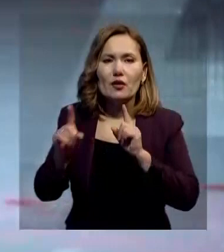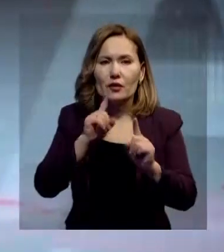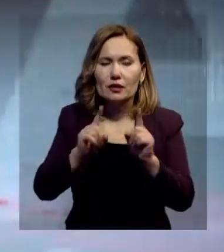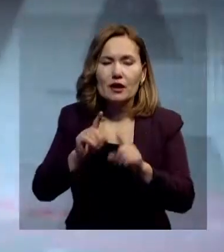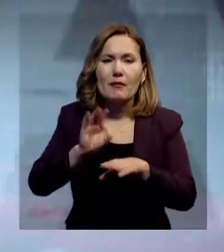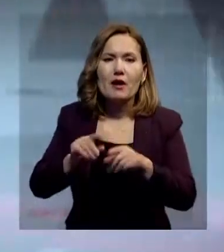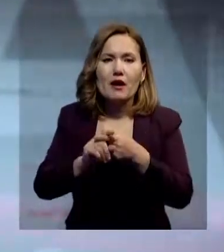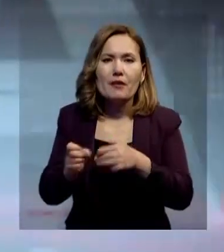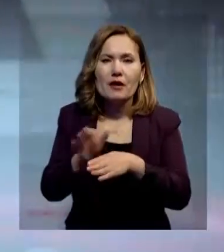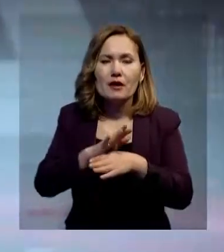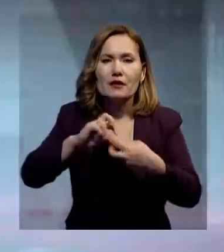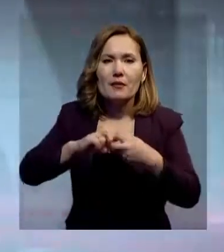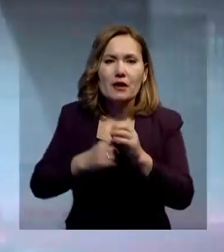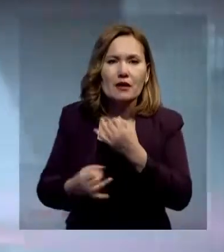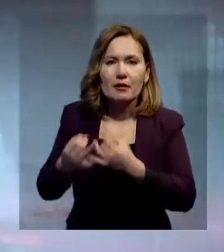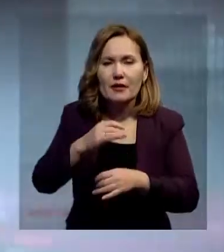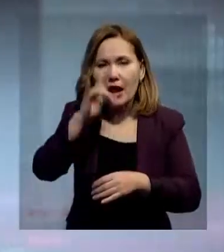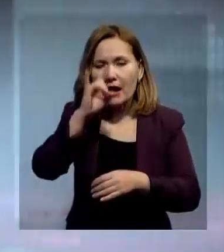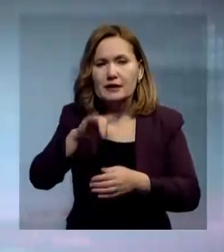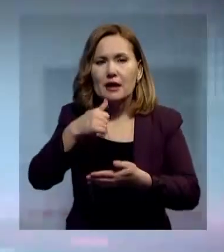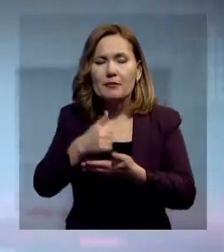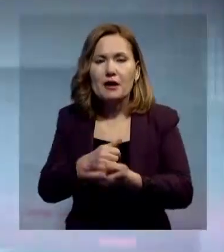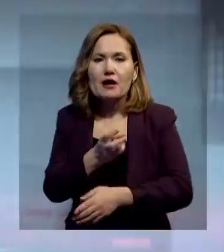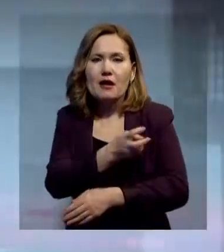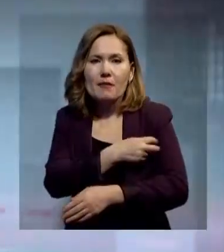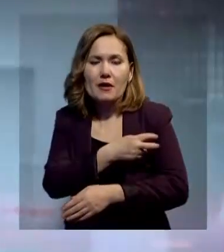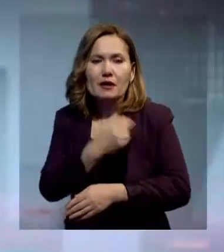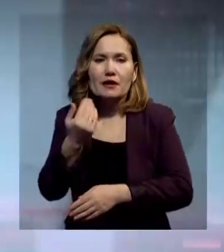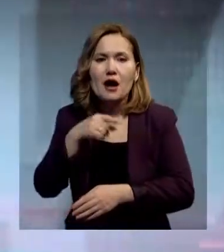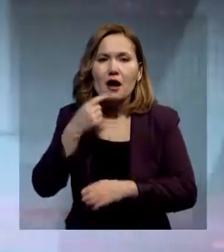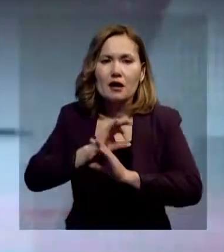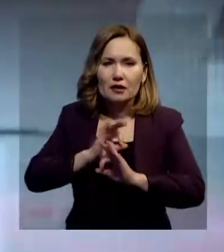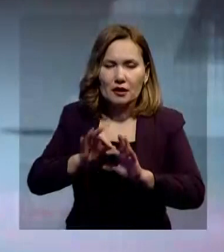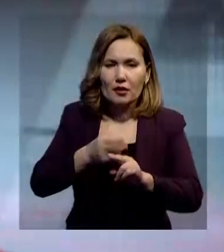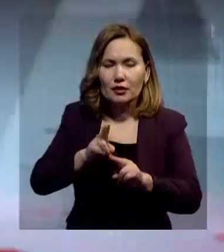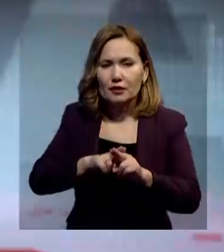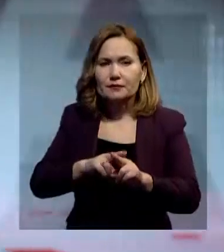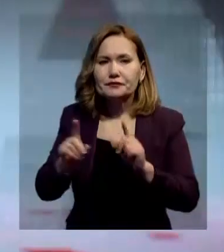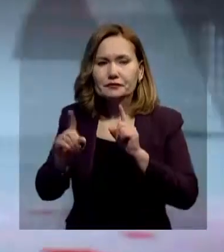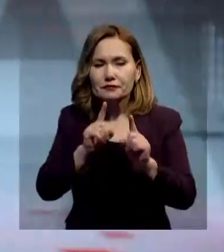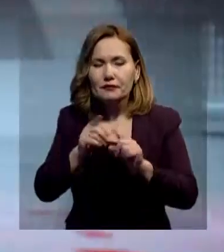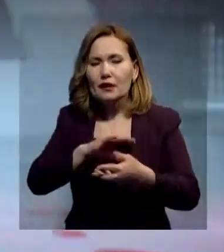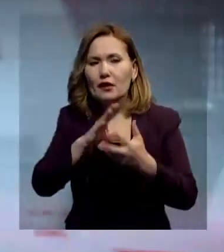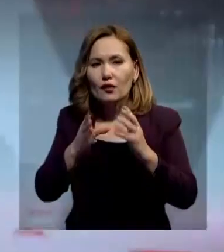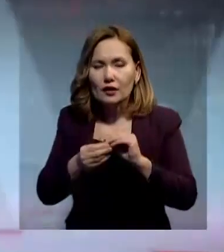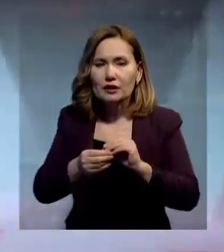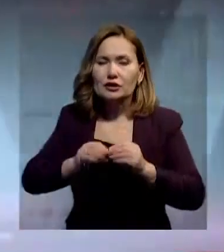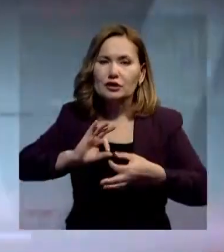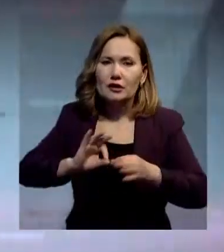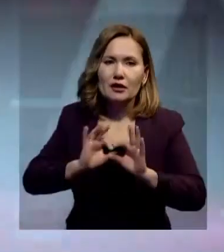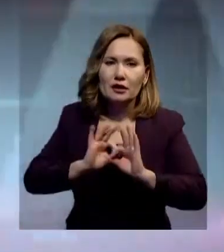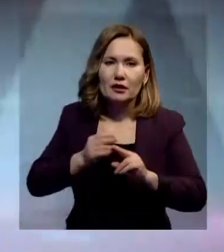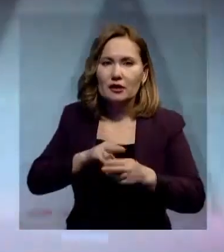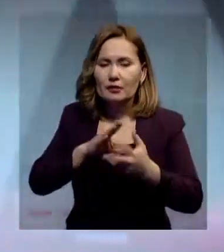де қаузалды. Еліміздің бас мемлекеттік санитар дәрігері кандидаттарды ұсыну жүргізілген съезд конференциялардың кеңей жайларда